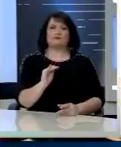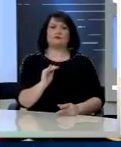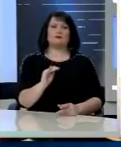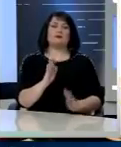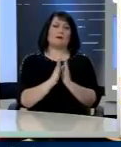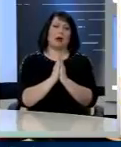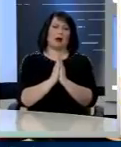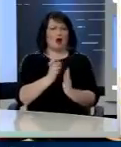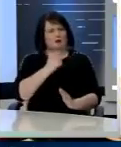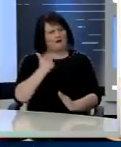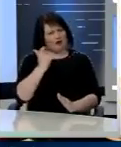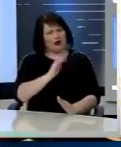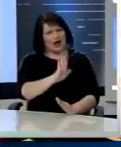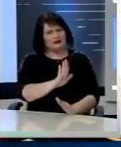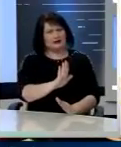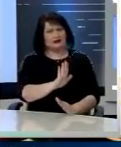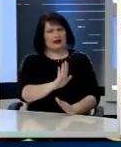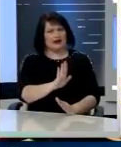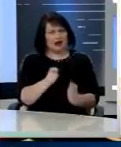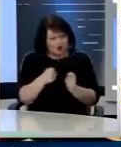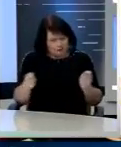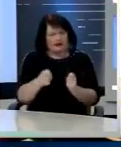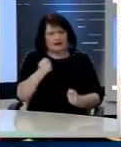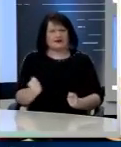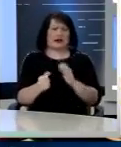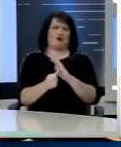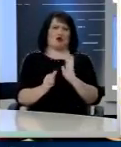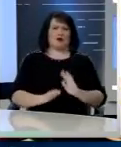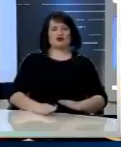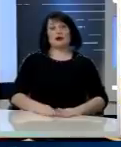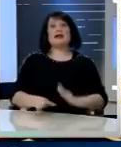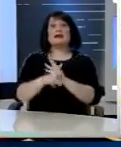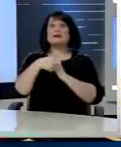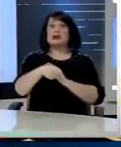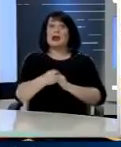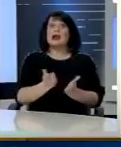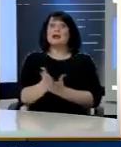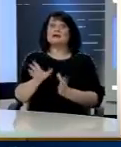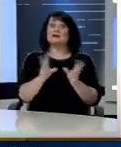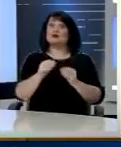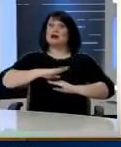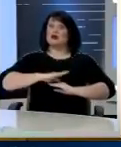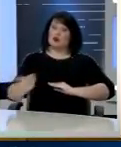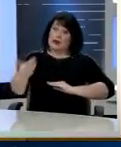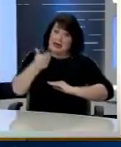Εκλήθη σας λοιπόν. Παρακαλώ, μιλάω από μέτρα. Σας παρακαλώ. Στρατιωτικής δικαιοσύνης για να δούμε.